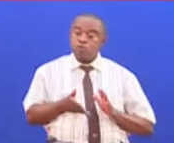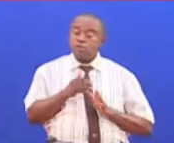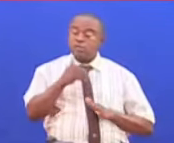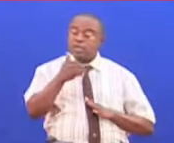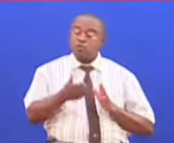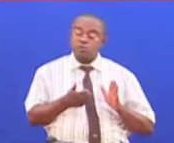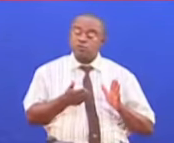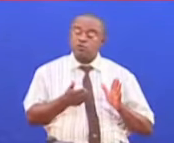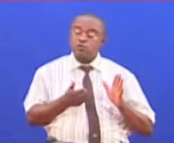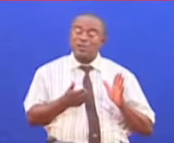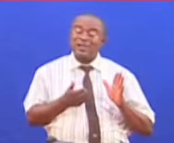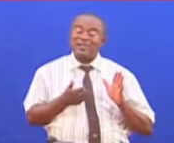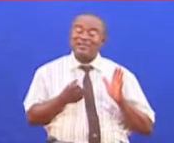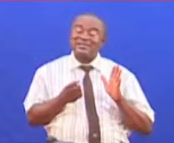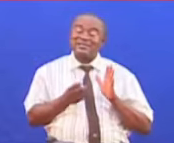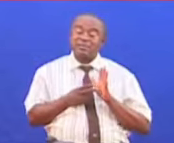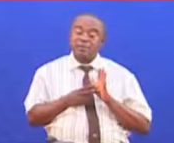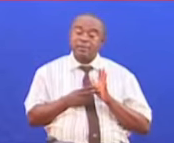wakatipu